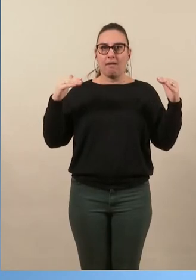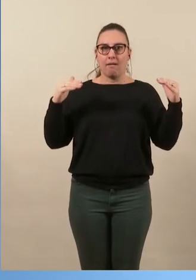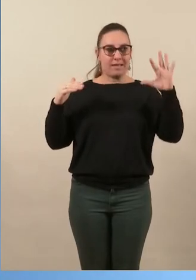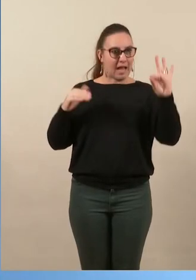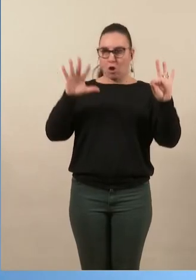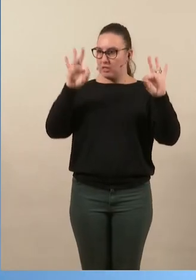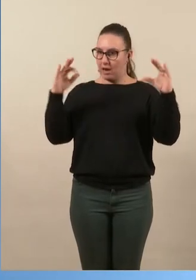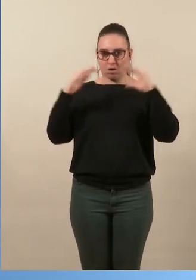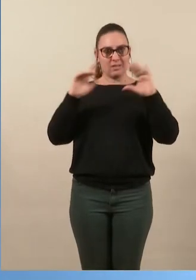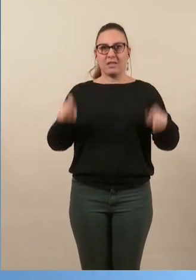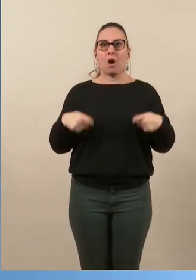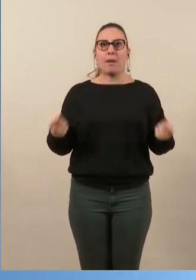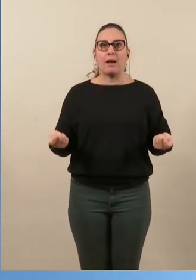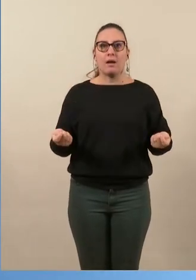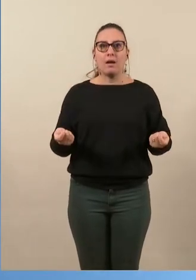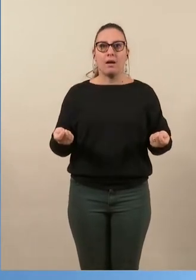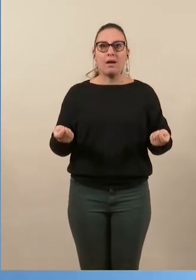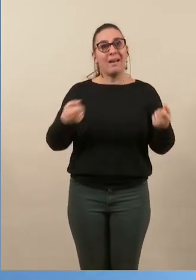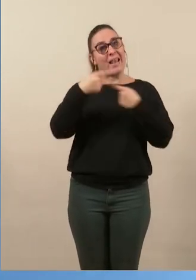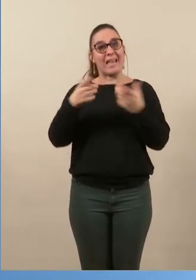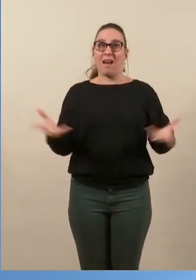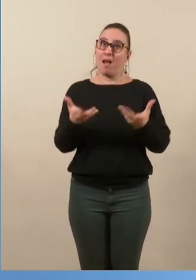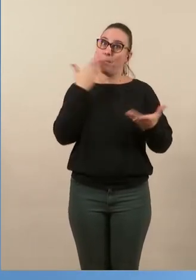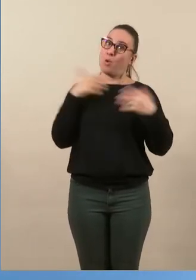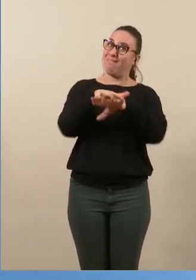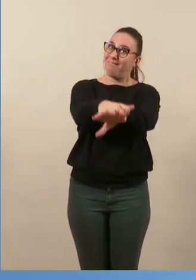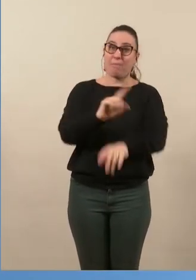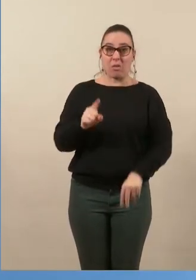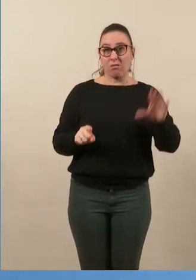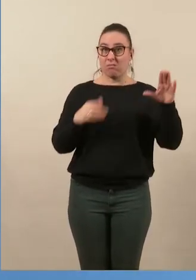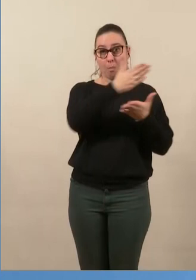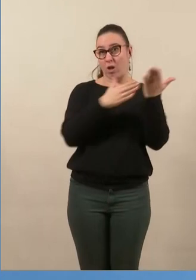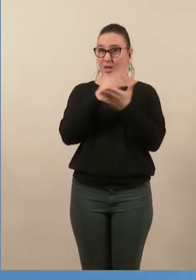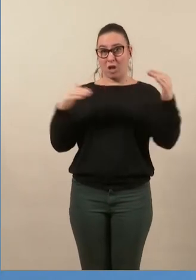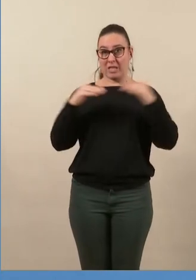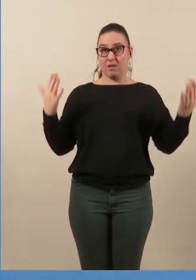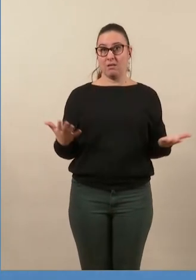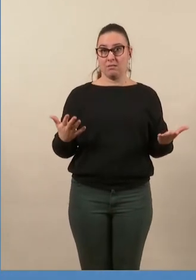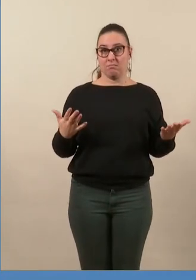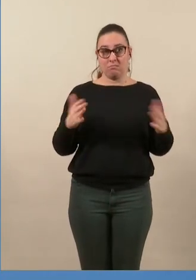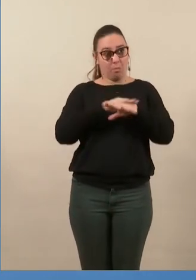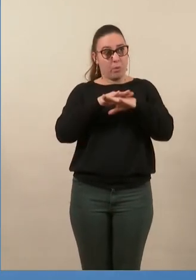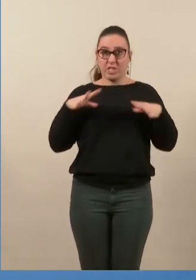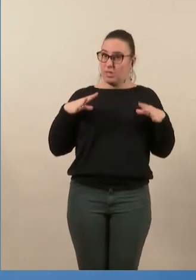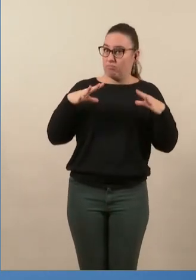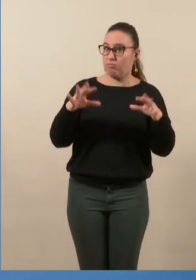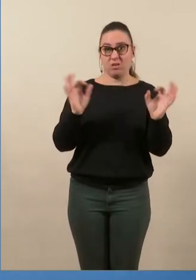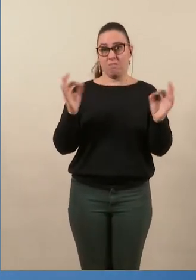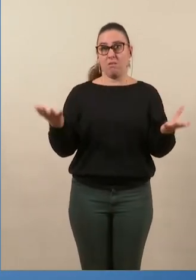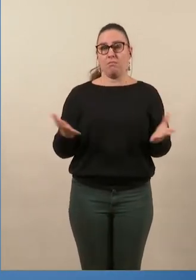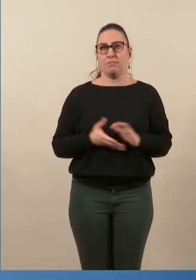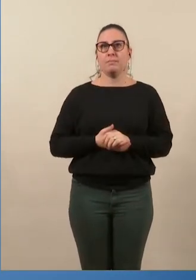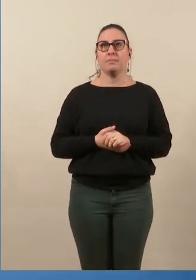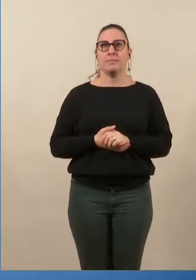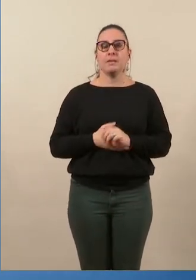d'hommes ça favorise pas l'inclusion des femmes il y a pas de politique proactive